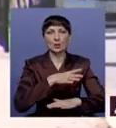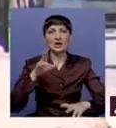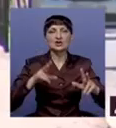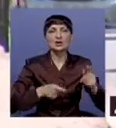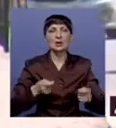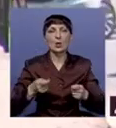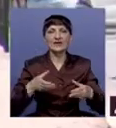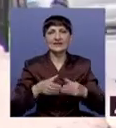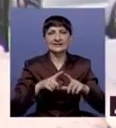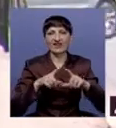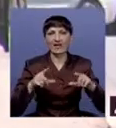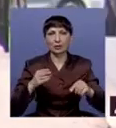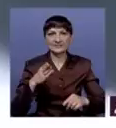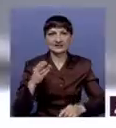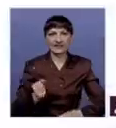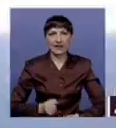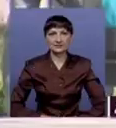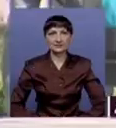руководитель профильного ведомства.